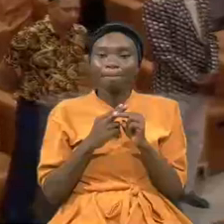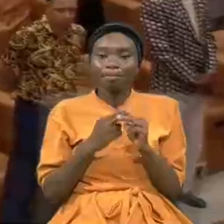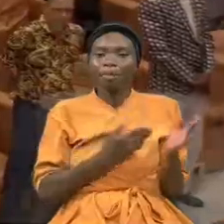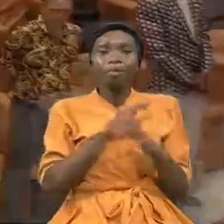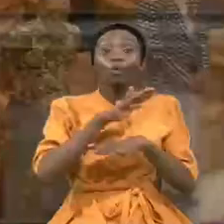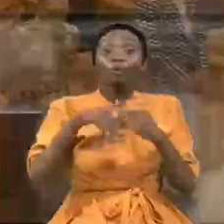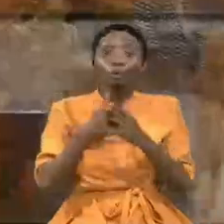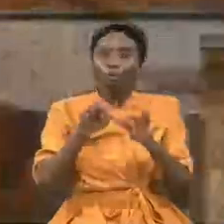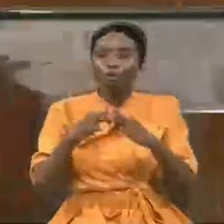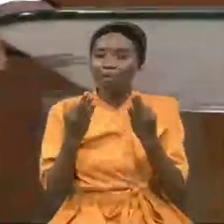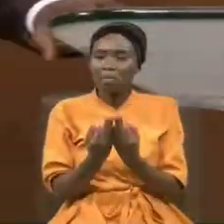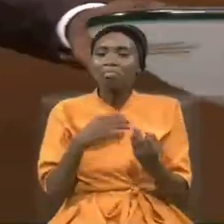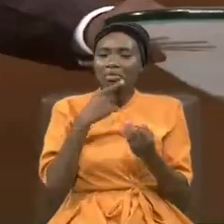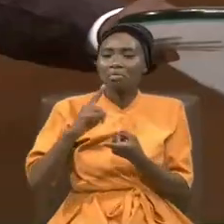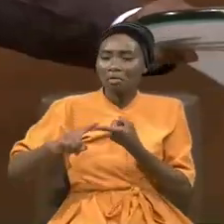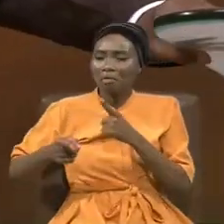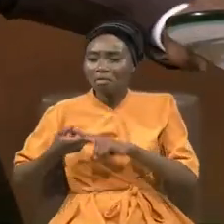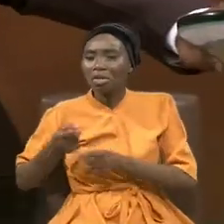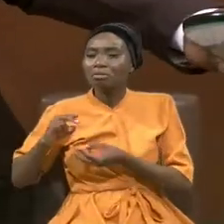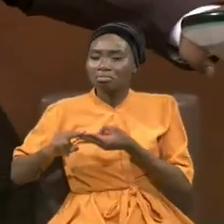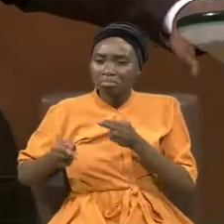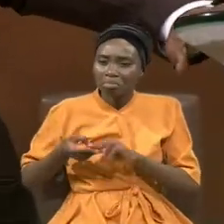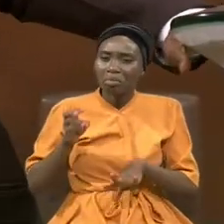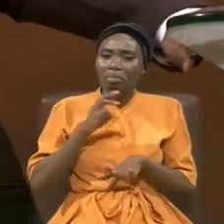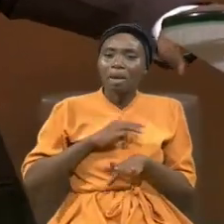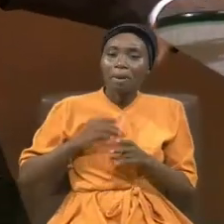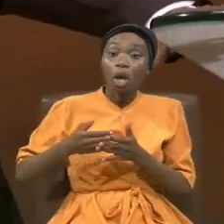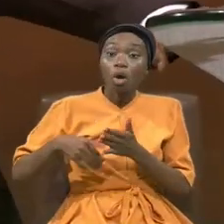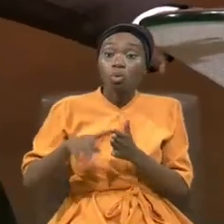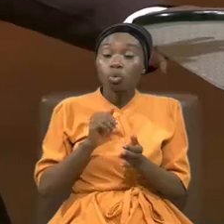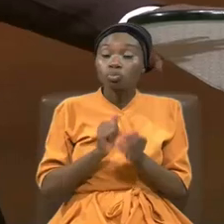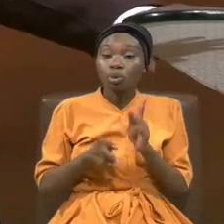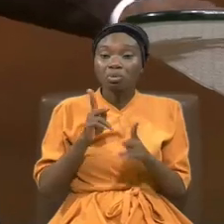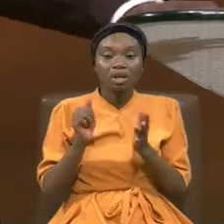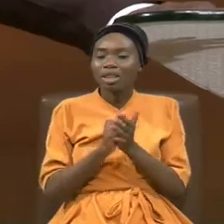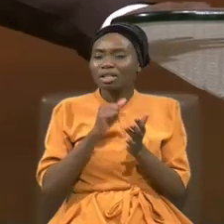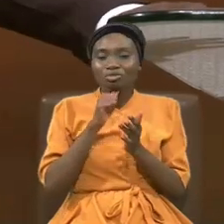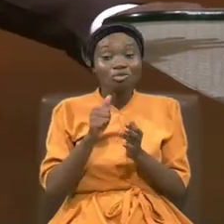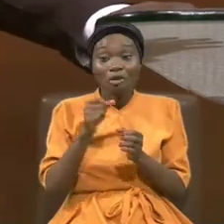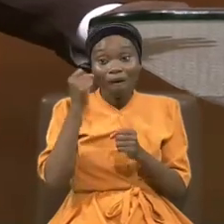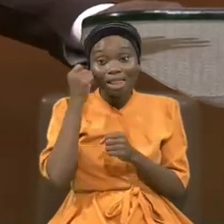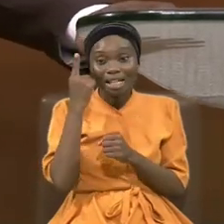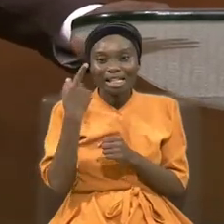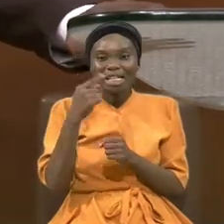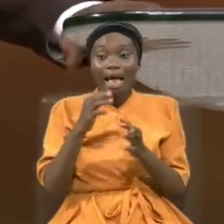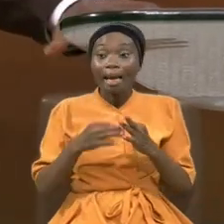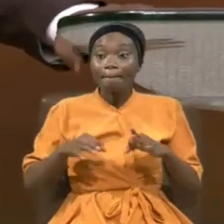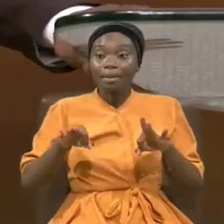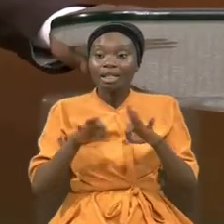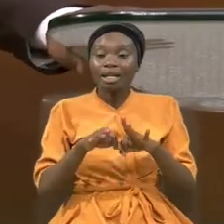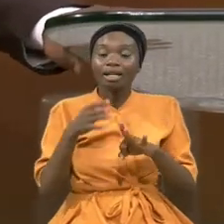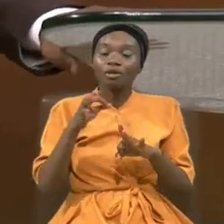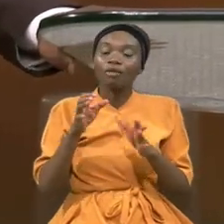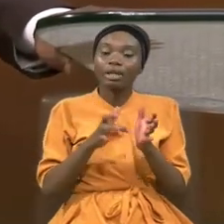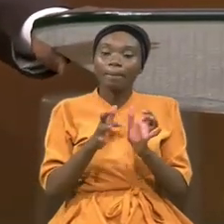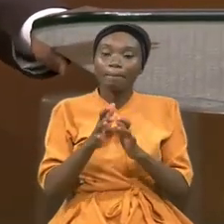Amenez toute votre famille, amenez les amis, les voisins et ceux qui ne comprennent pas l'importance de